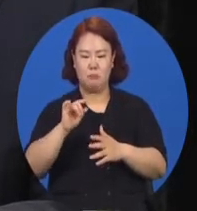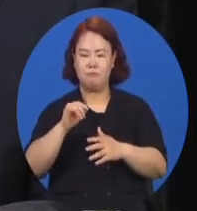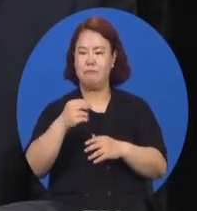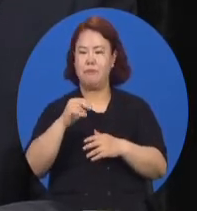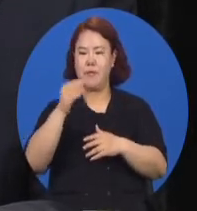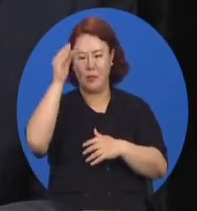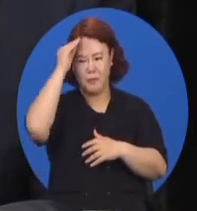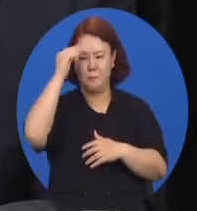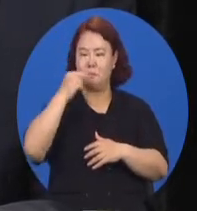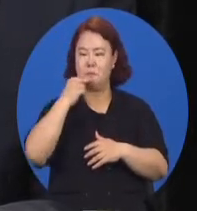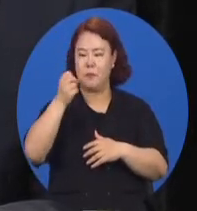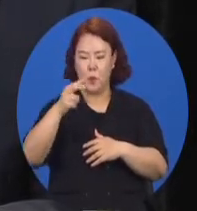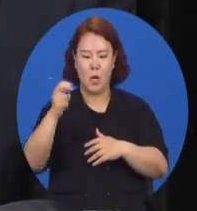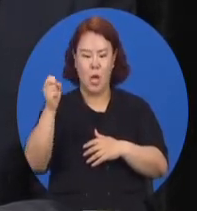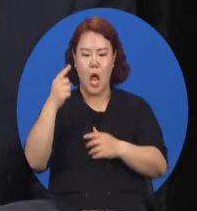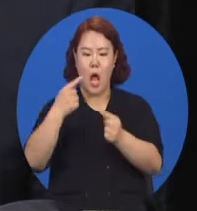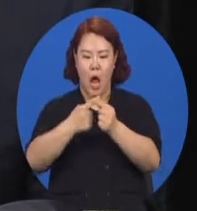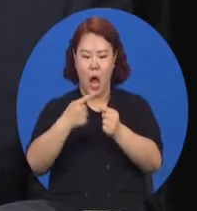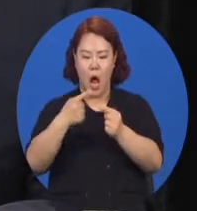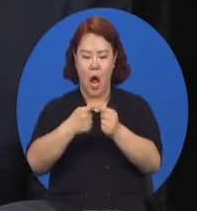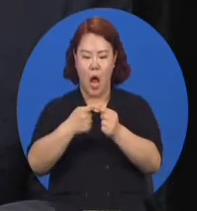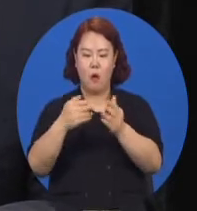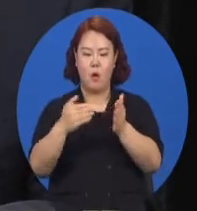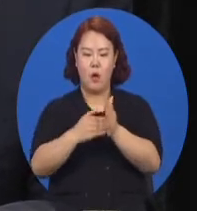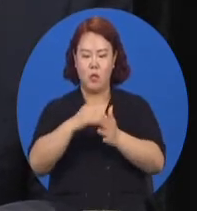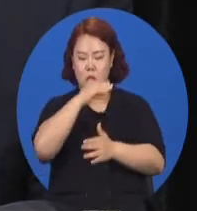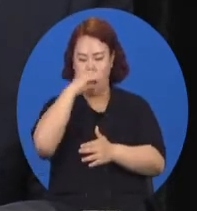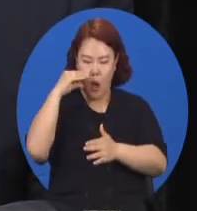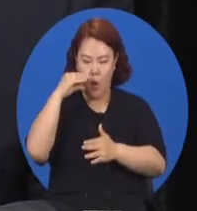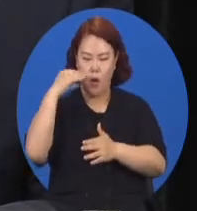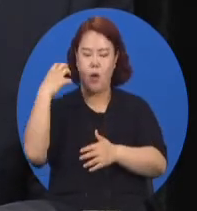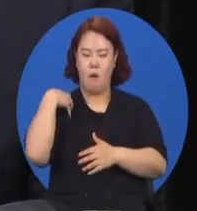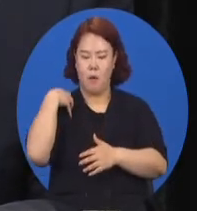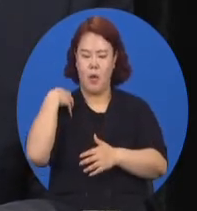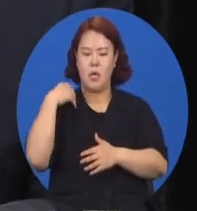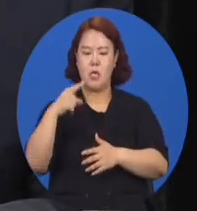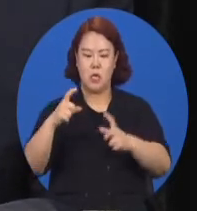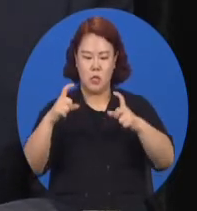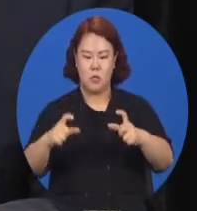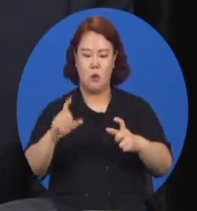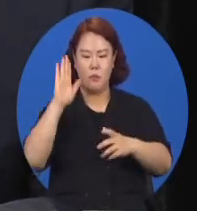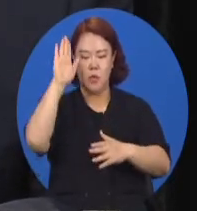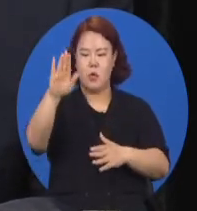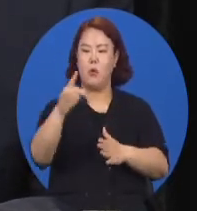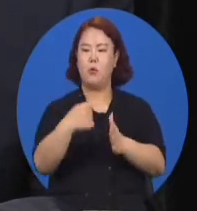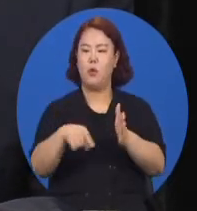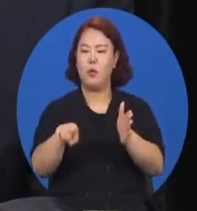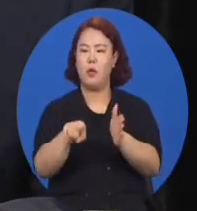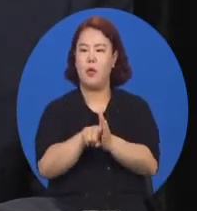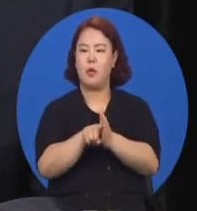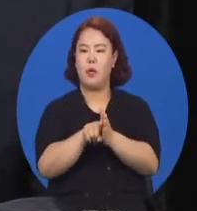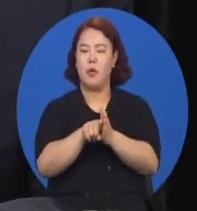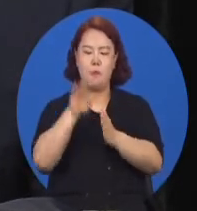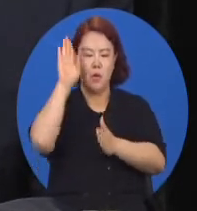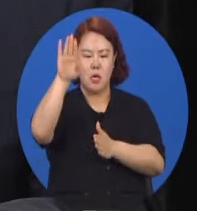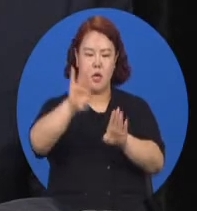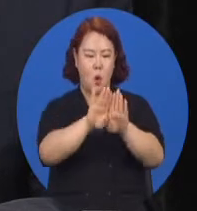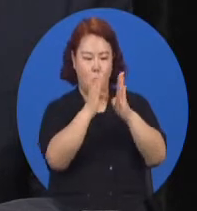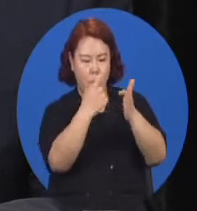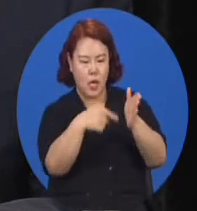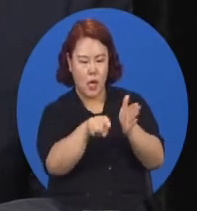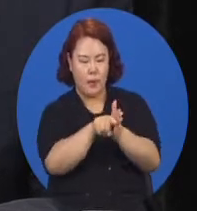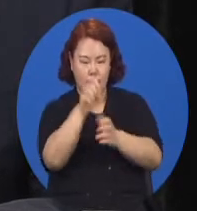된 역할을 해서 이 지역 미래를 위해서 참 미래를 열어갈 수 있는 어떤 이 기반을 닦고